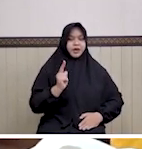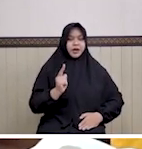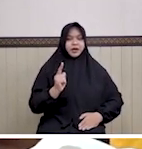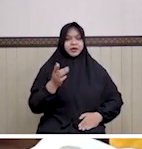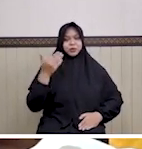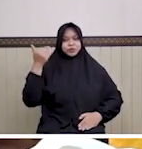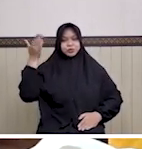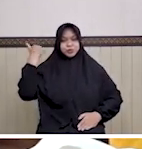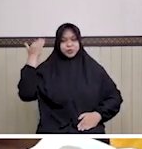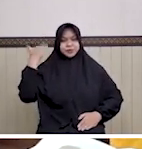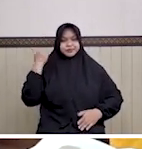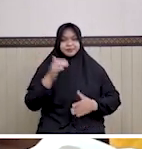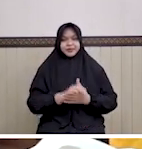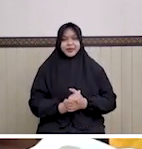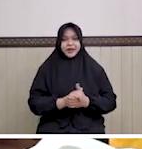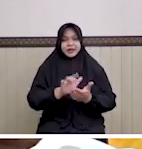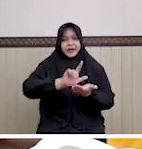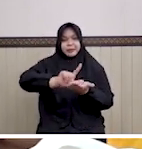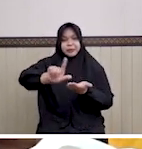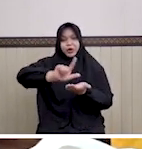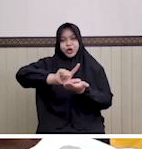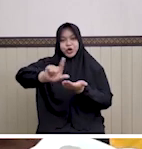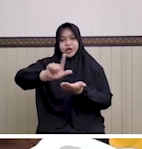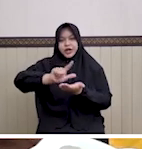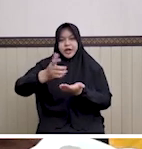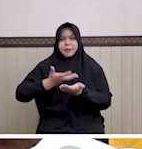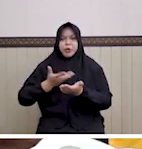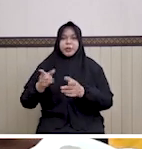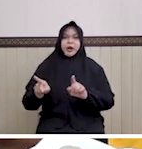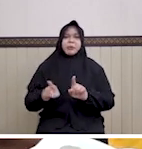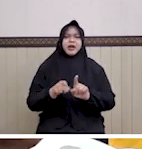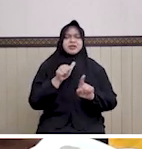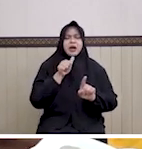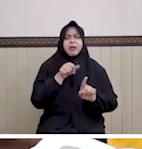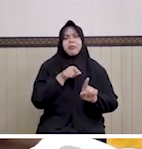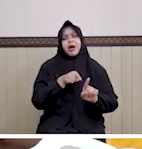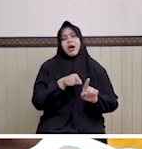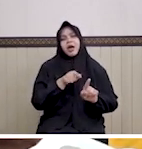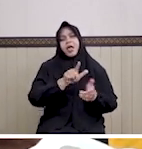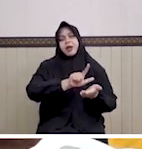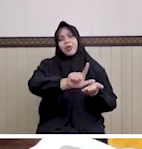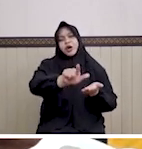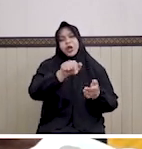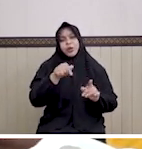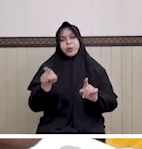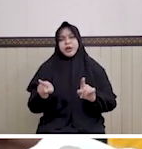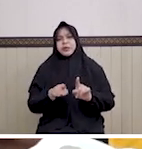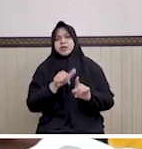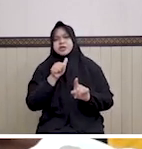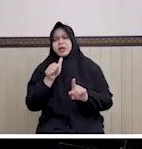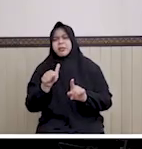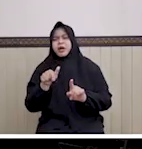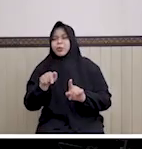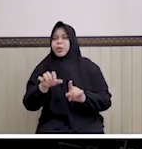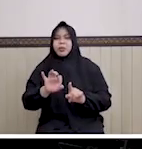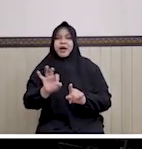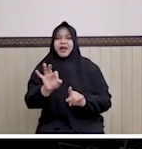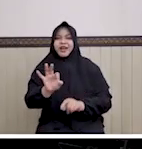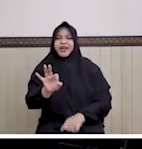pada saat nanti laporan yang mau mendampingi siapa pendampingnya siapa itu belum belum ada